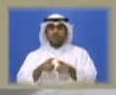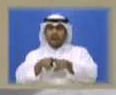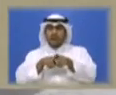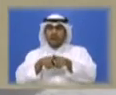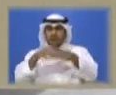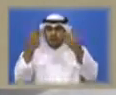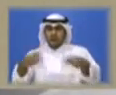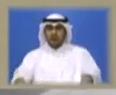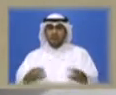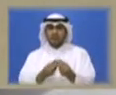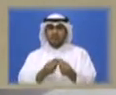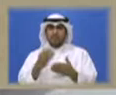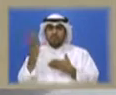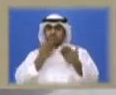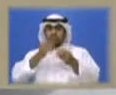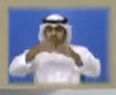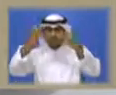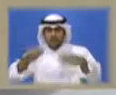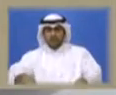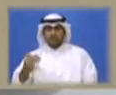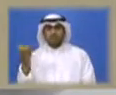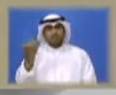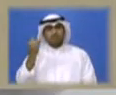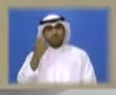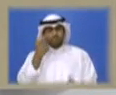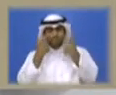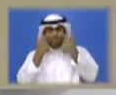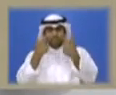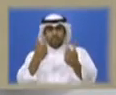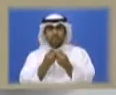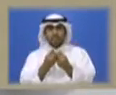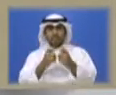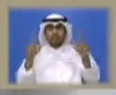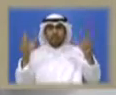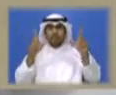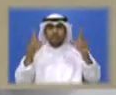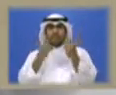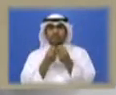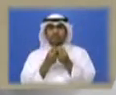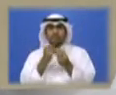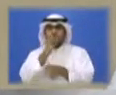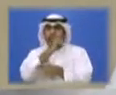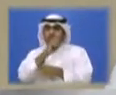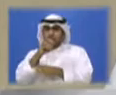دور أكثر على المدرسة، دور أكثر على المجتمع، دور أكثر على التلفزيون، دور أكثر على